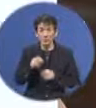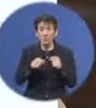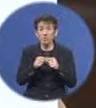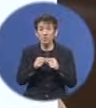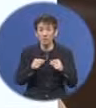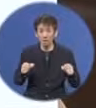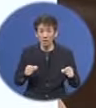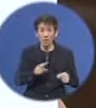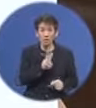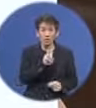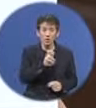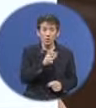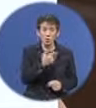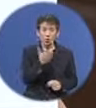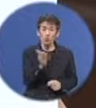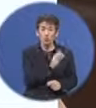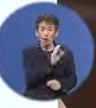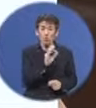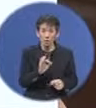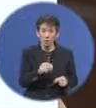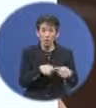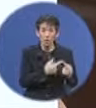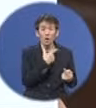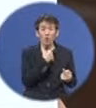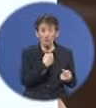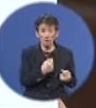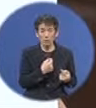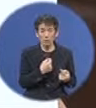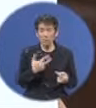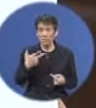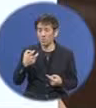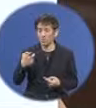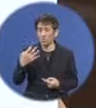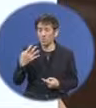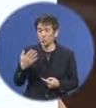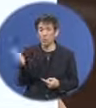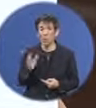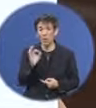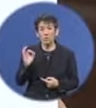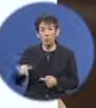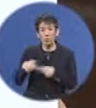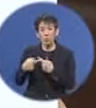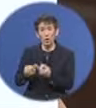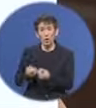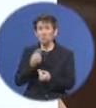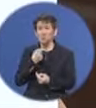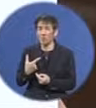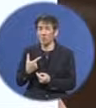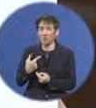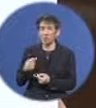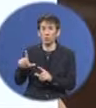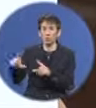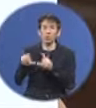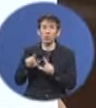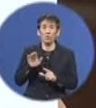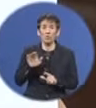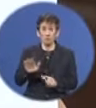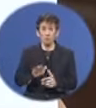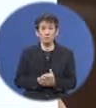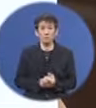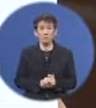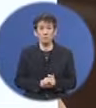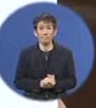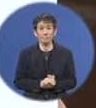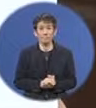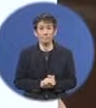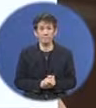はい、26% の人は入りたい、はい、逆に 74% の人は入りたくないって言ってるんです よ、はい、ですよ、そうなんです